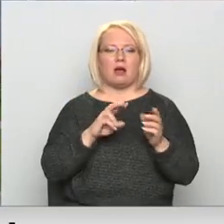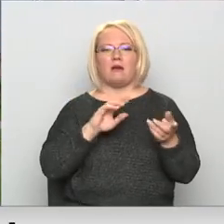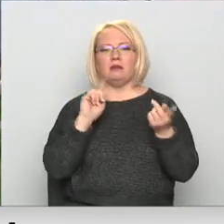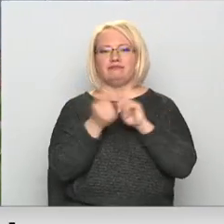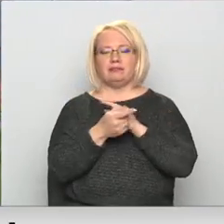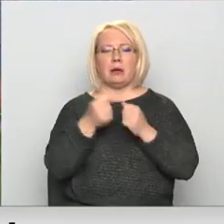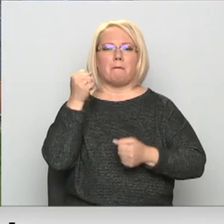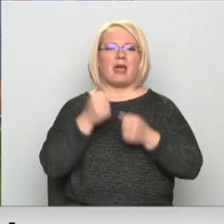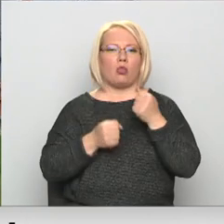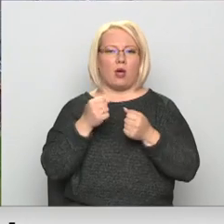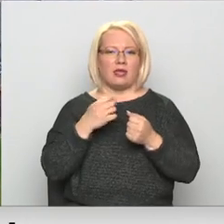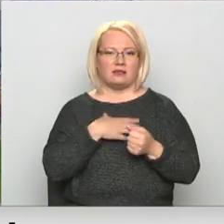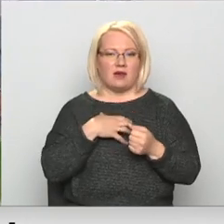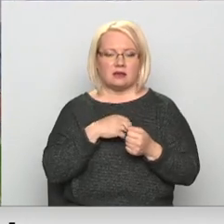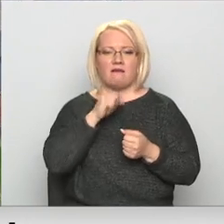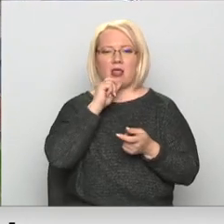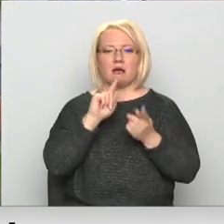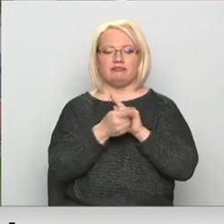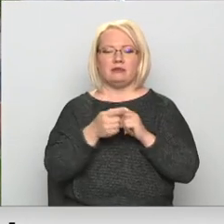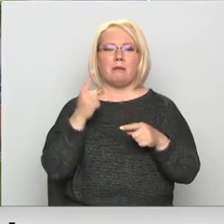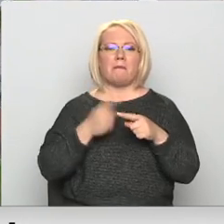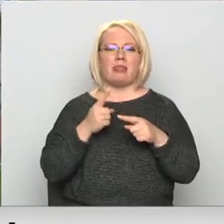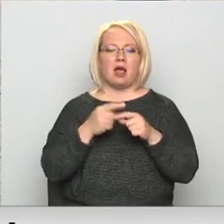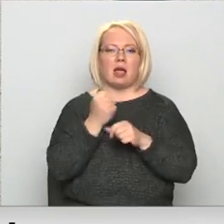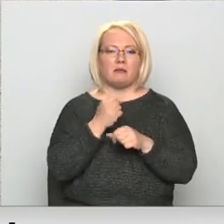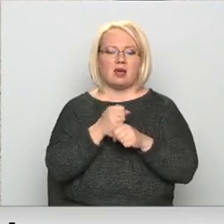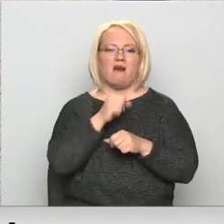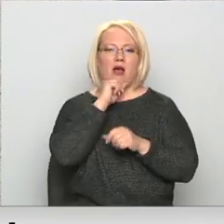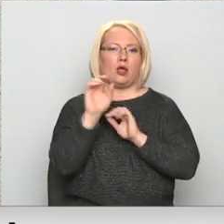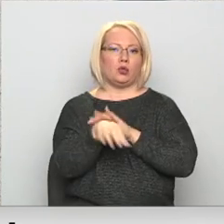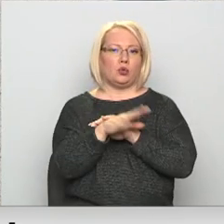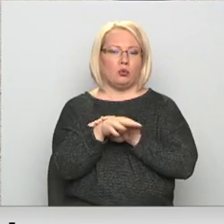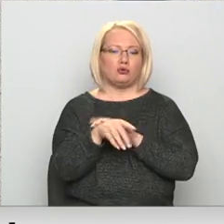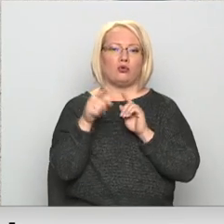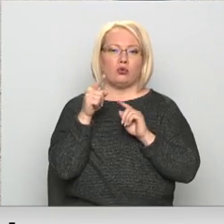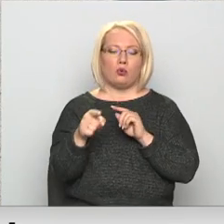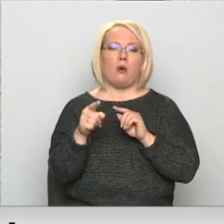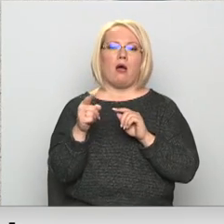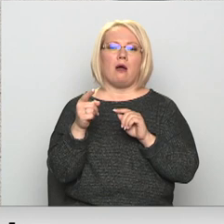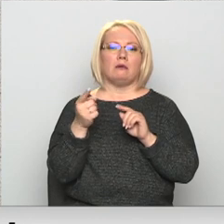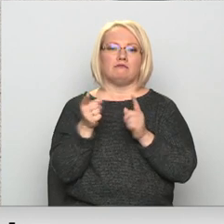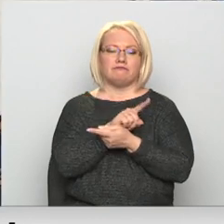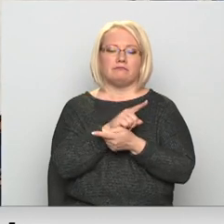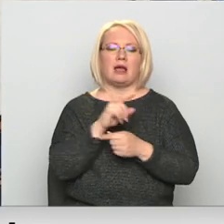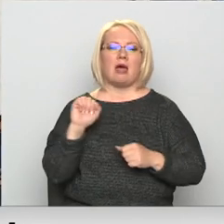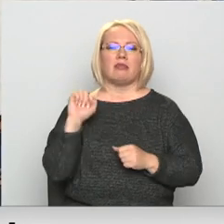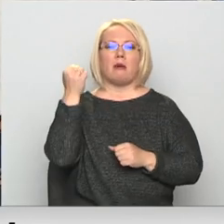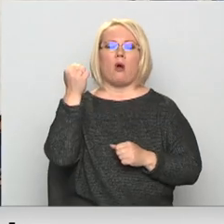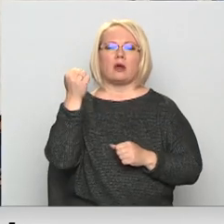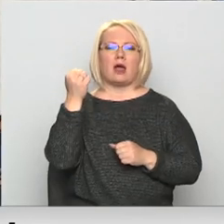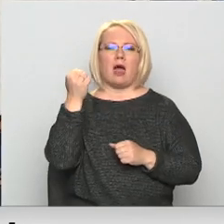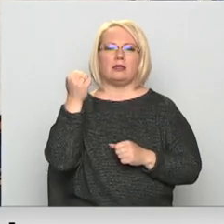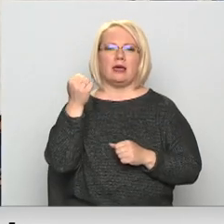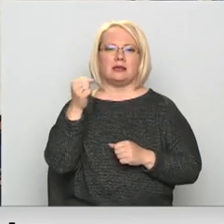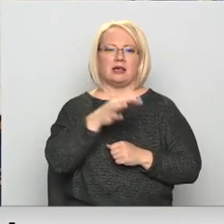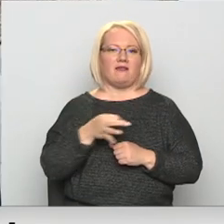pienotavas vajadzībām, tad metāla apstrādē un kādu laiku bijis neapdzīvots, izveidot par demokrātijas kvartālu. Te ir tik daudz